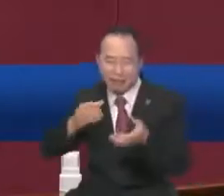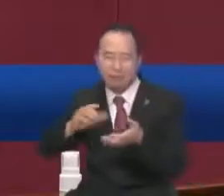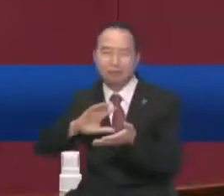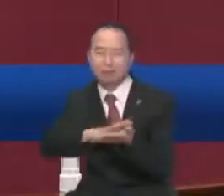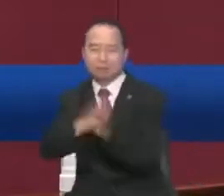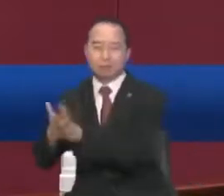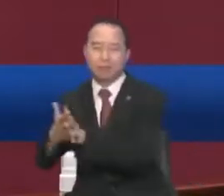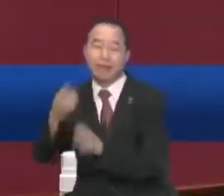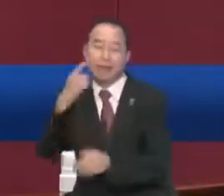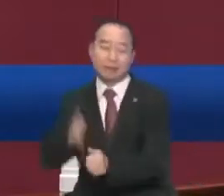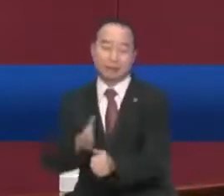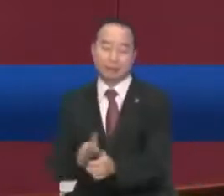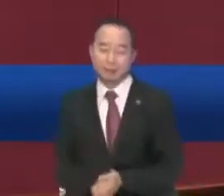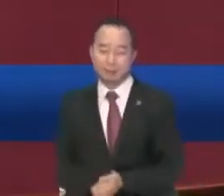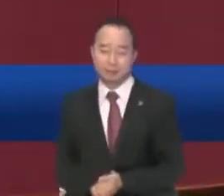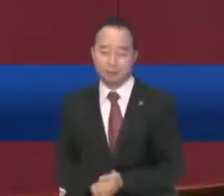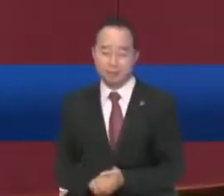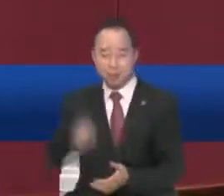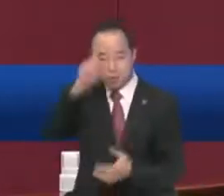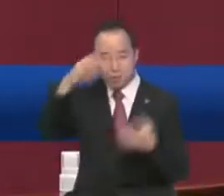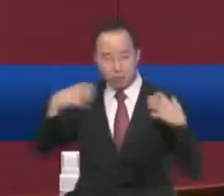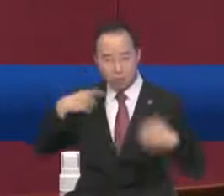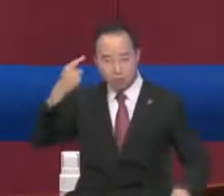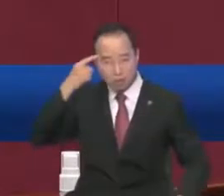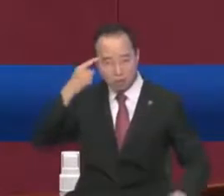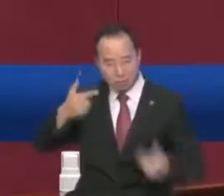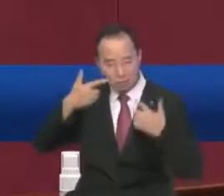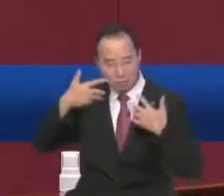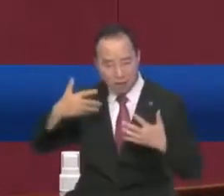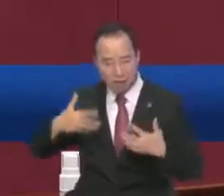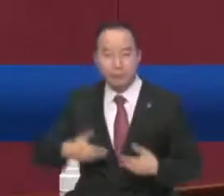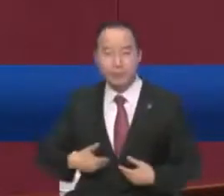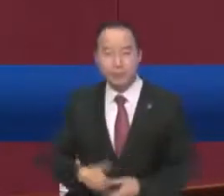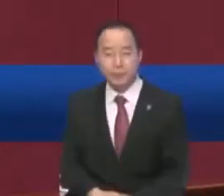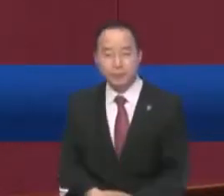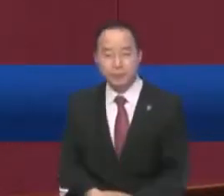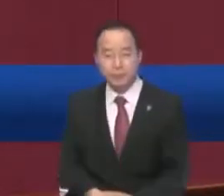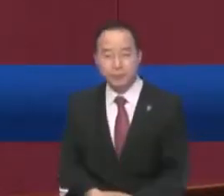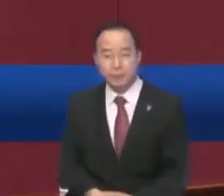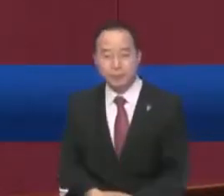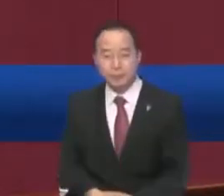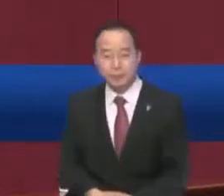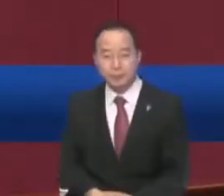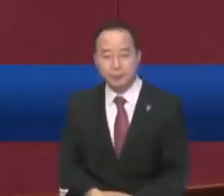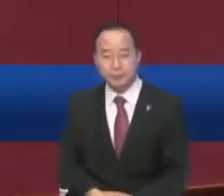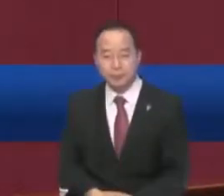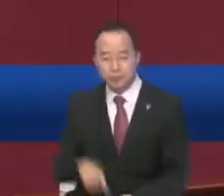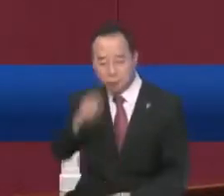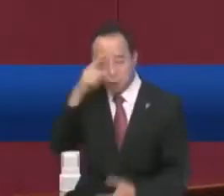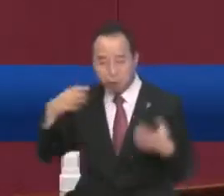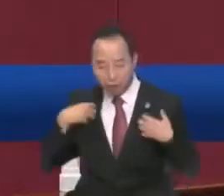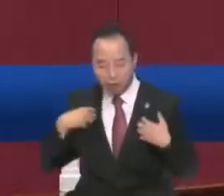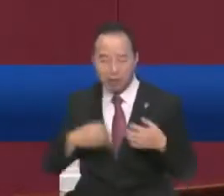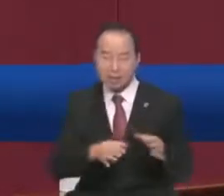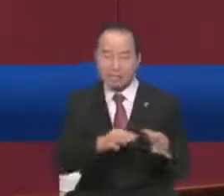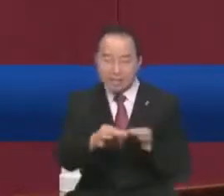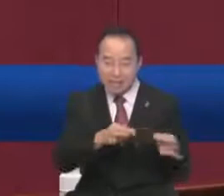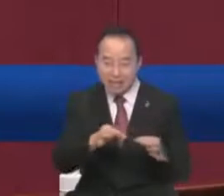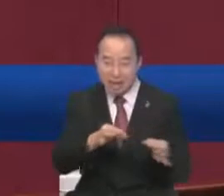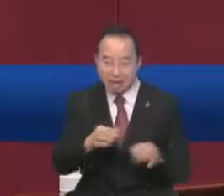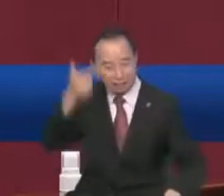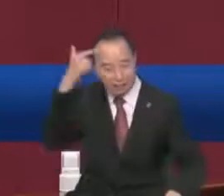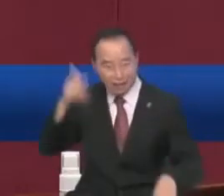무엇보다도 정부의 확고한 철학이 전제되어야 합니다. 정부가 시장 권력에 이끌려 다니던